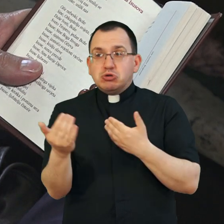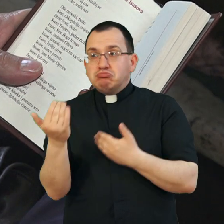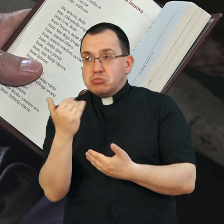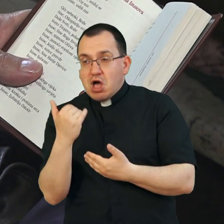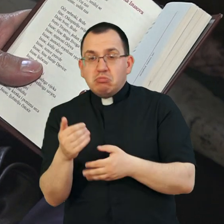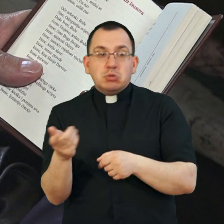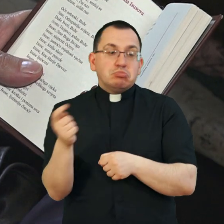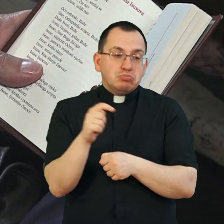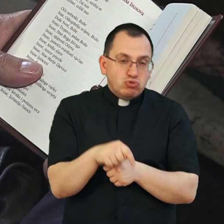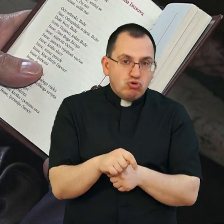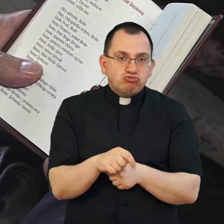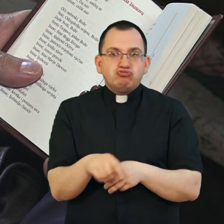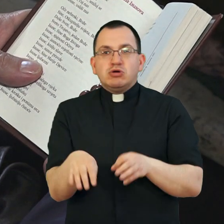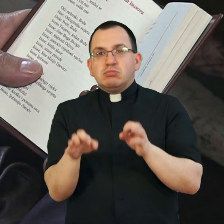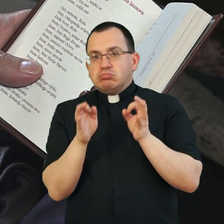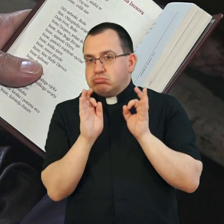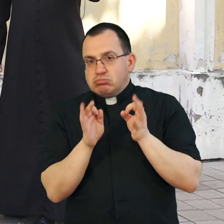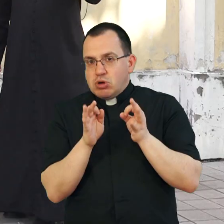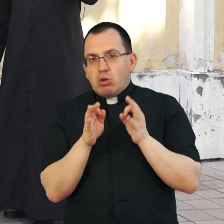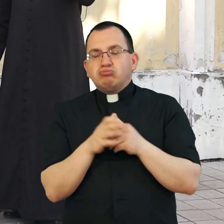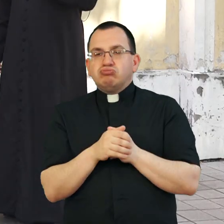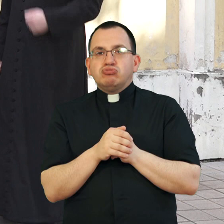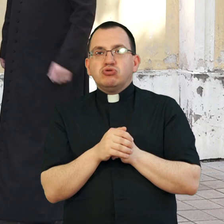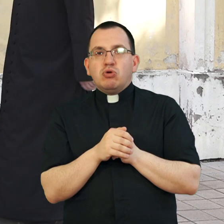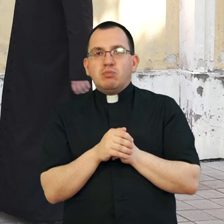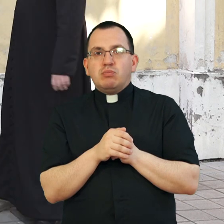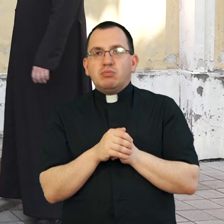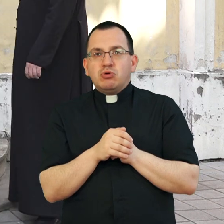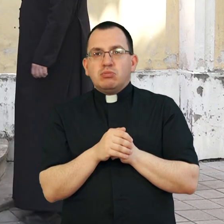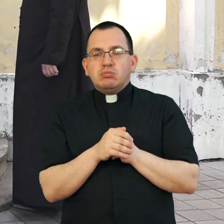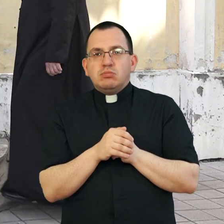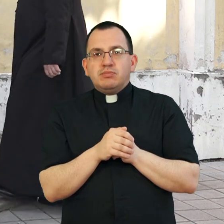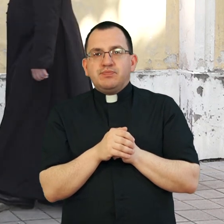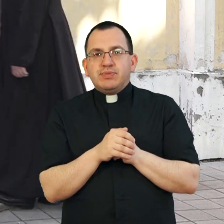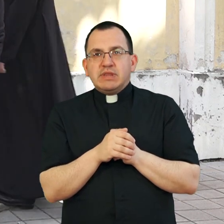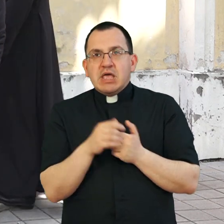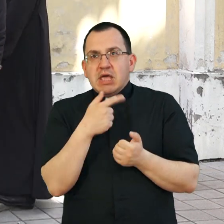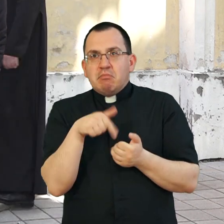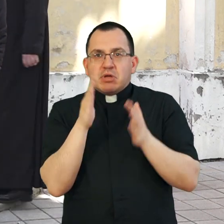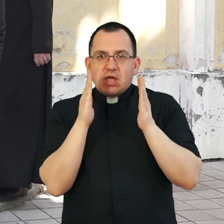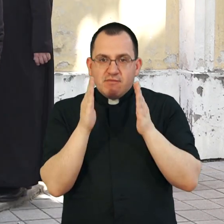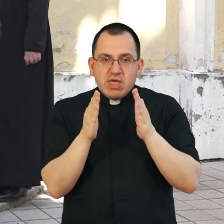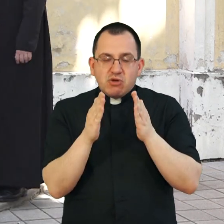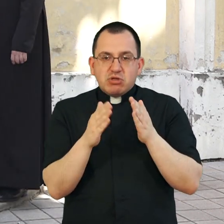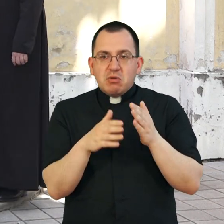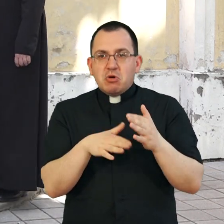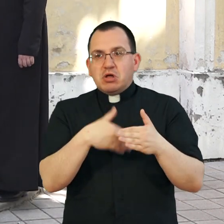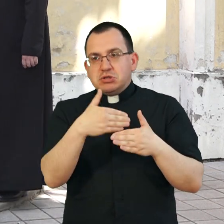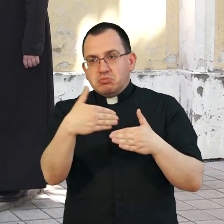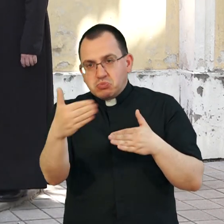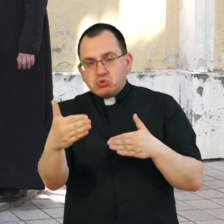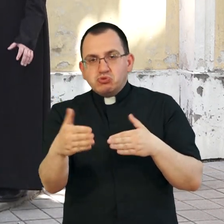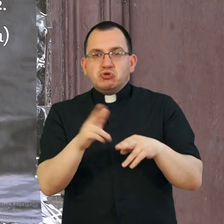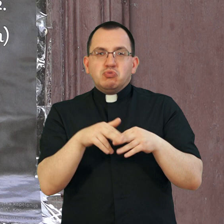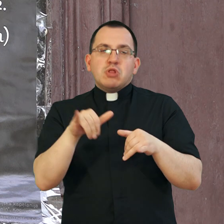to, tako da je bio odaziv puno, puno veći nego na prvom jerihonskom djenju, a evo vjerujemo da sad kad tu malo sjedne da će biti još